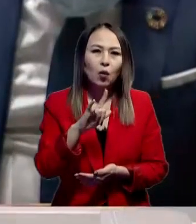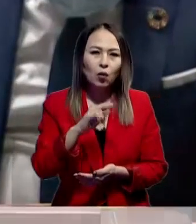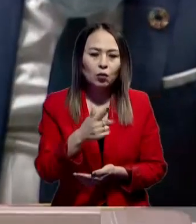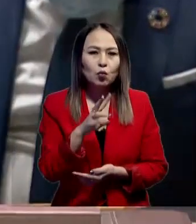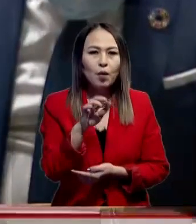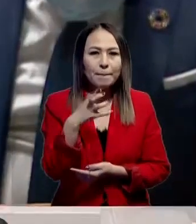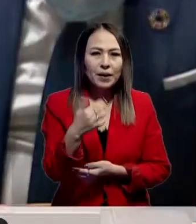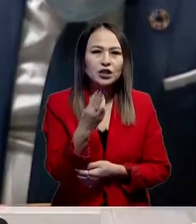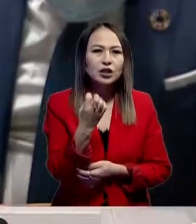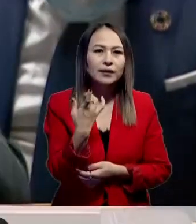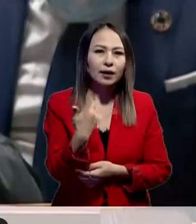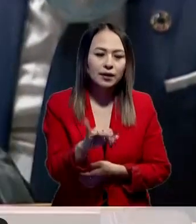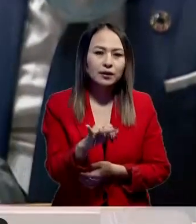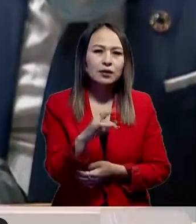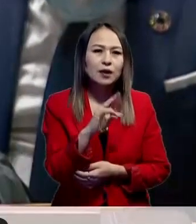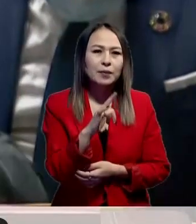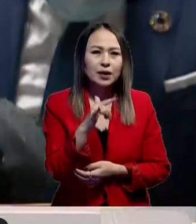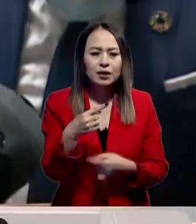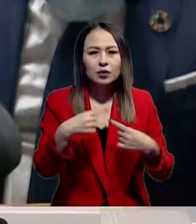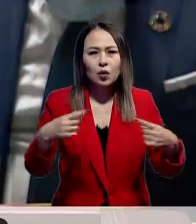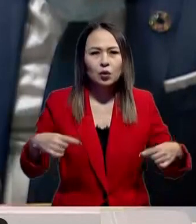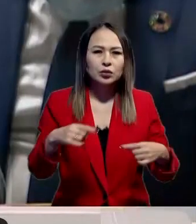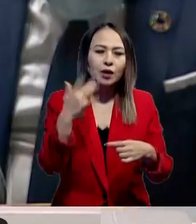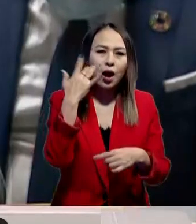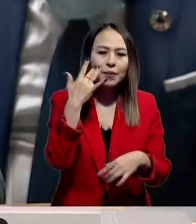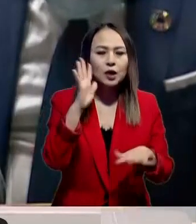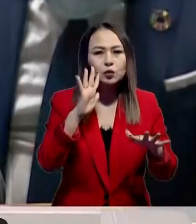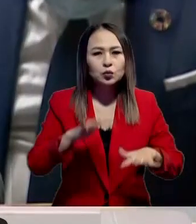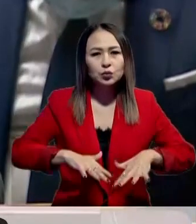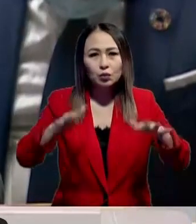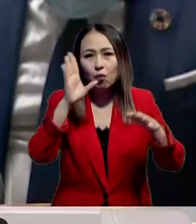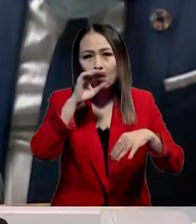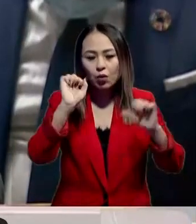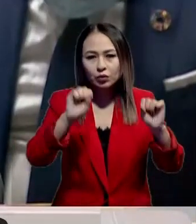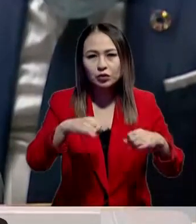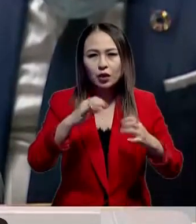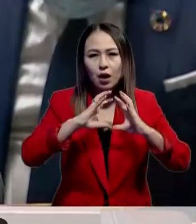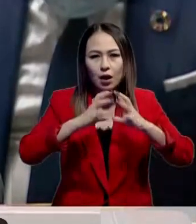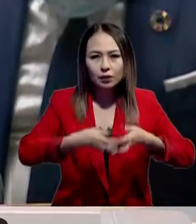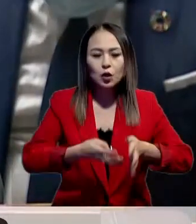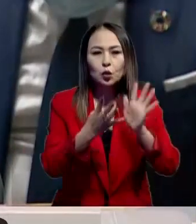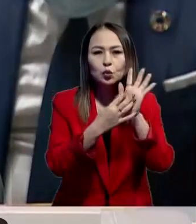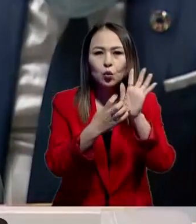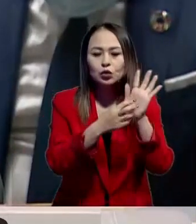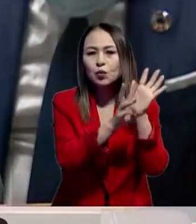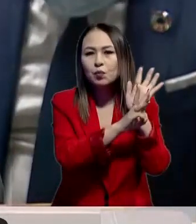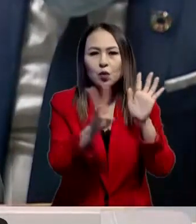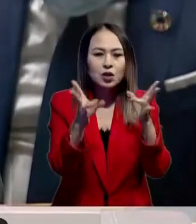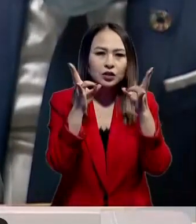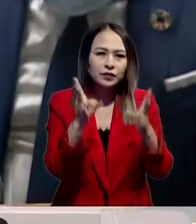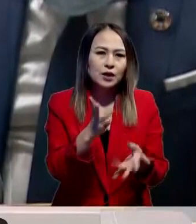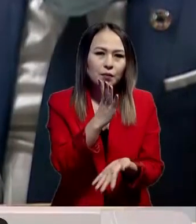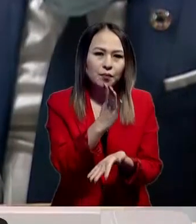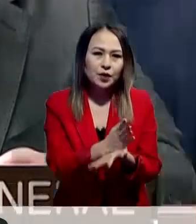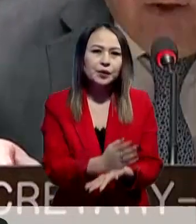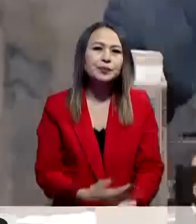Мумбай, Шанхай, Лондон, Копенгаген, Нью-Йорк сынды қалаларды су басуы мүмкін. Жалпы бұдан әлемде 900 миллион адам зардап шегуі